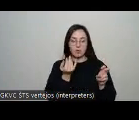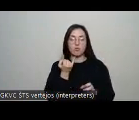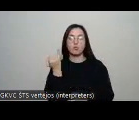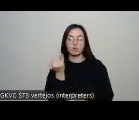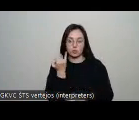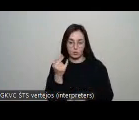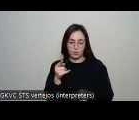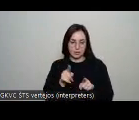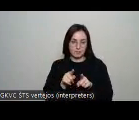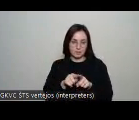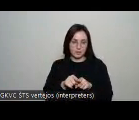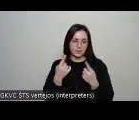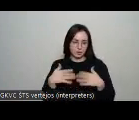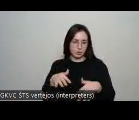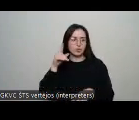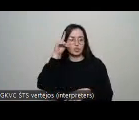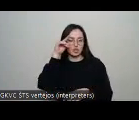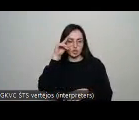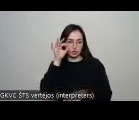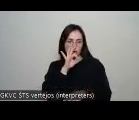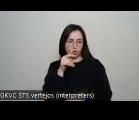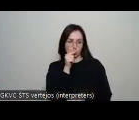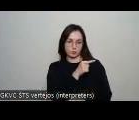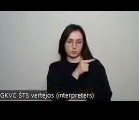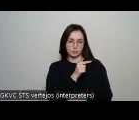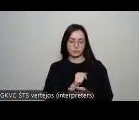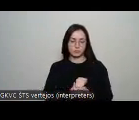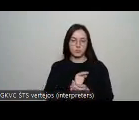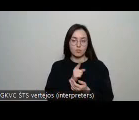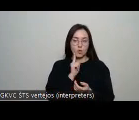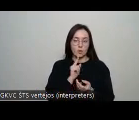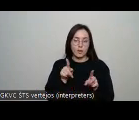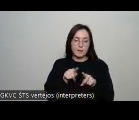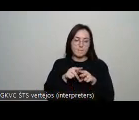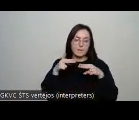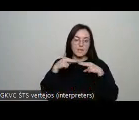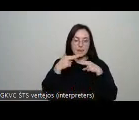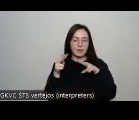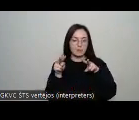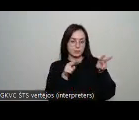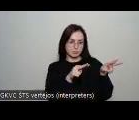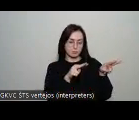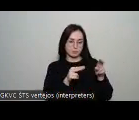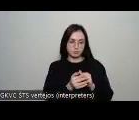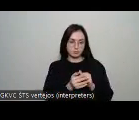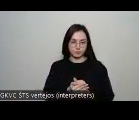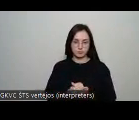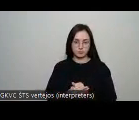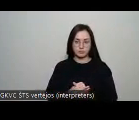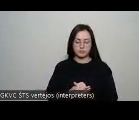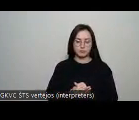pažįstamos ir žinome, kad žinomas jums, tiesiog norime atkreipti vėl į jas jūsų dėmesį,